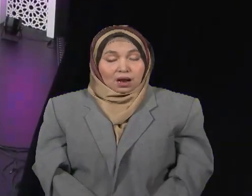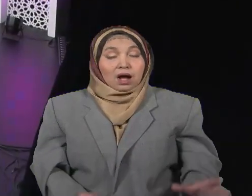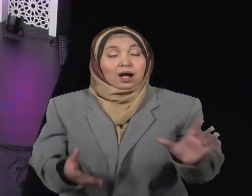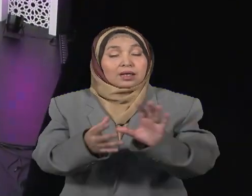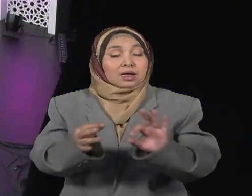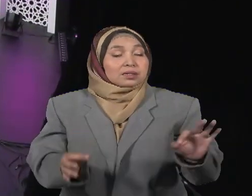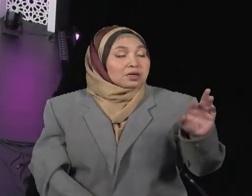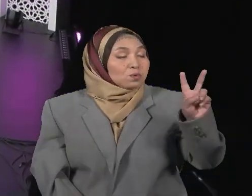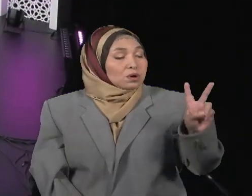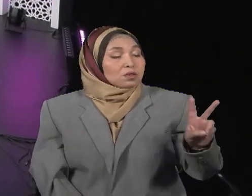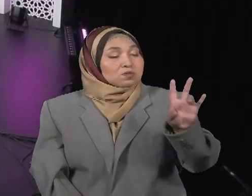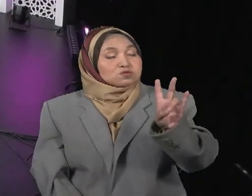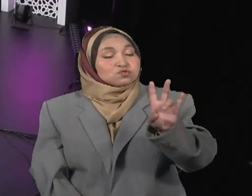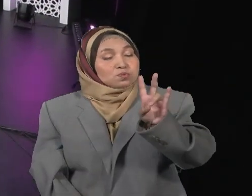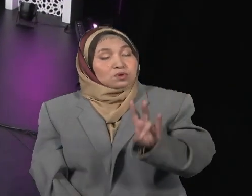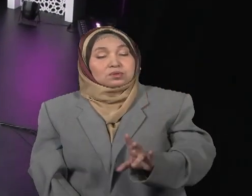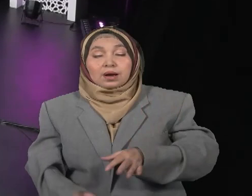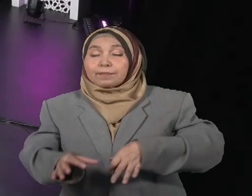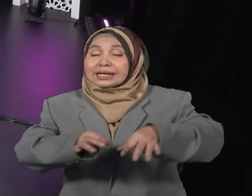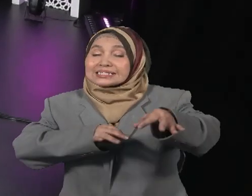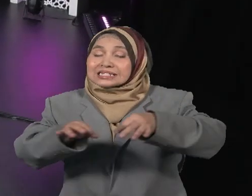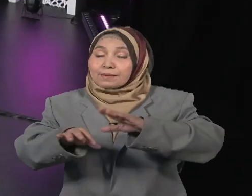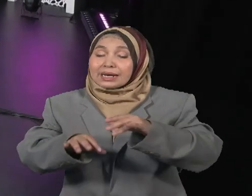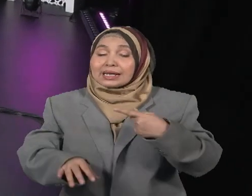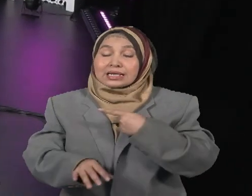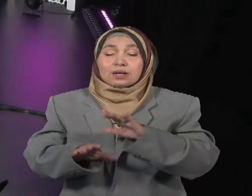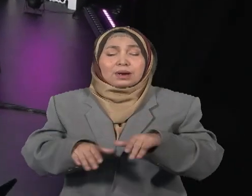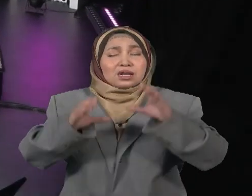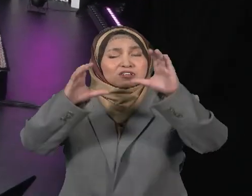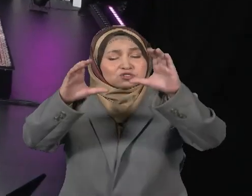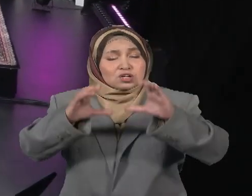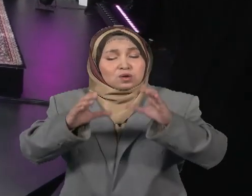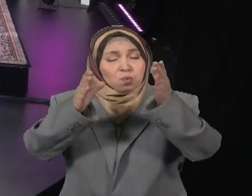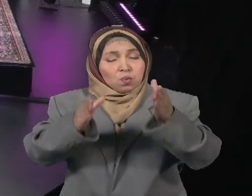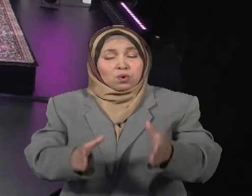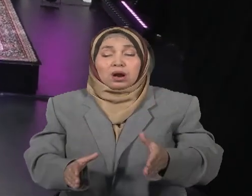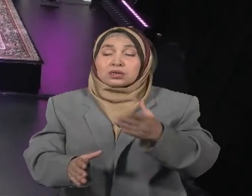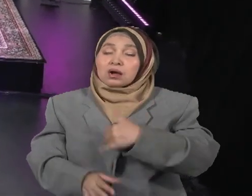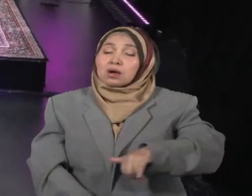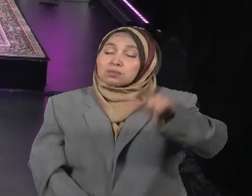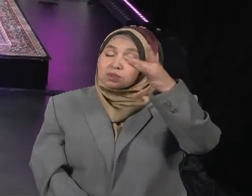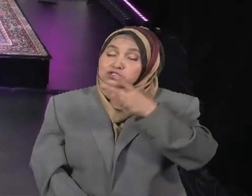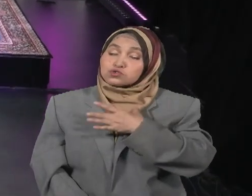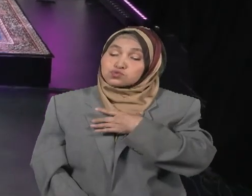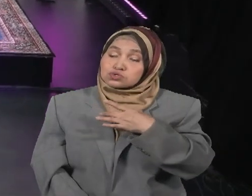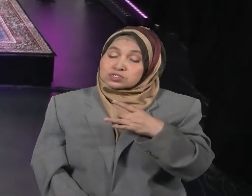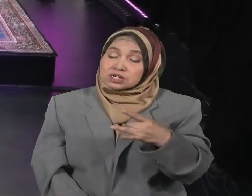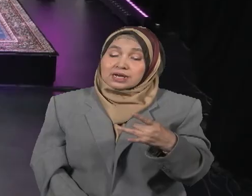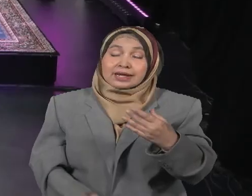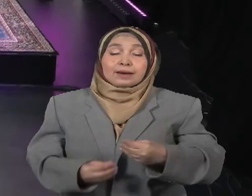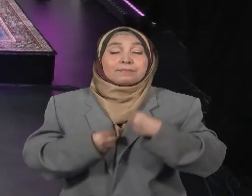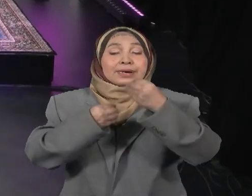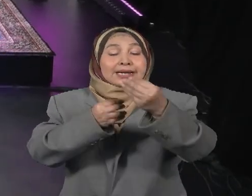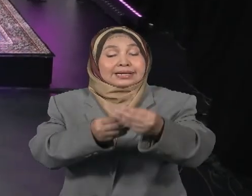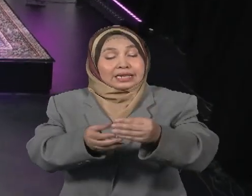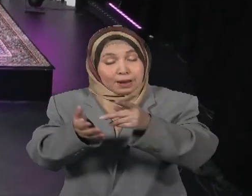ayat yang ke 277 menjelaskan kepada kita bagaimana ciri orang-orang yang Allah suka Ustaz ya, yang Allah akan beri